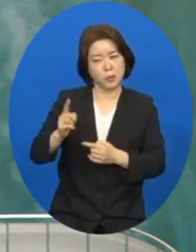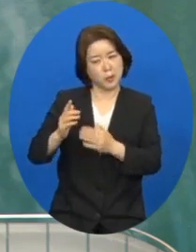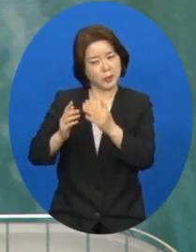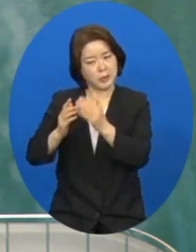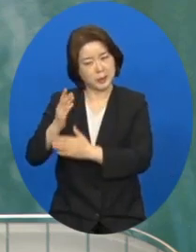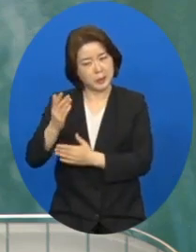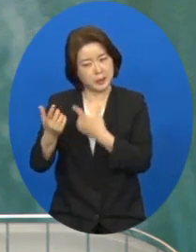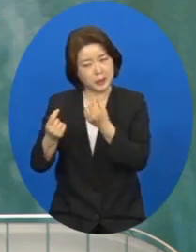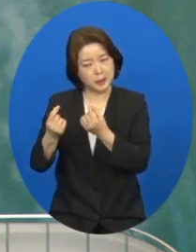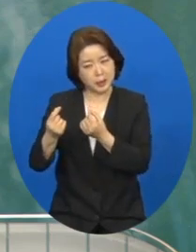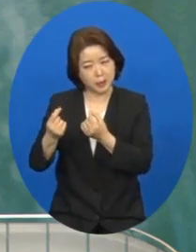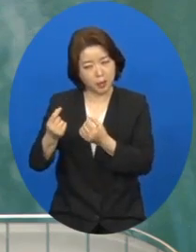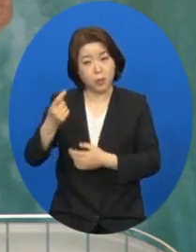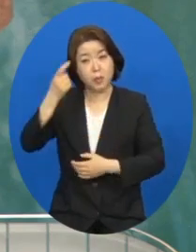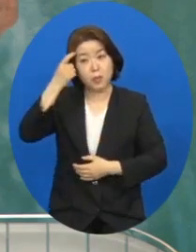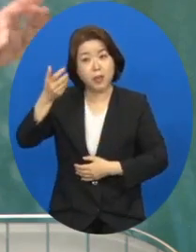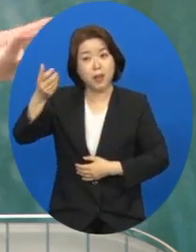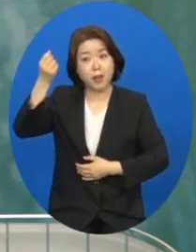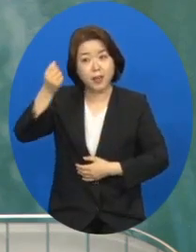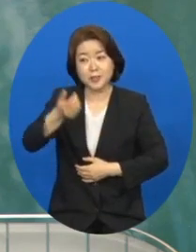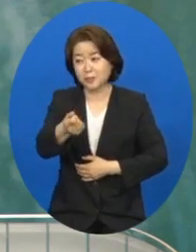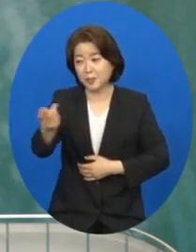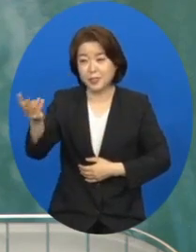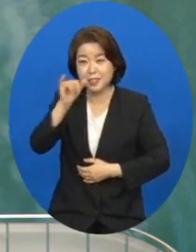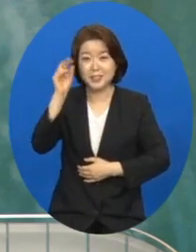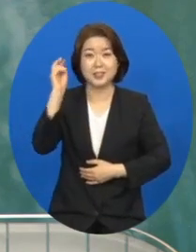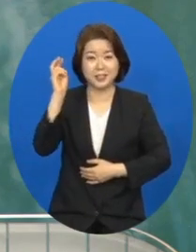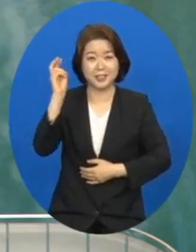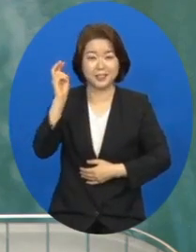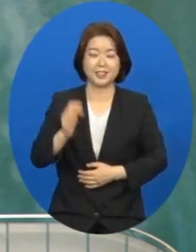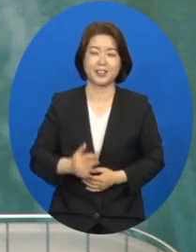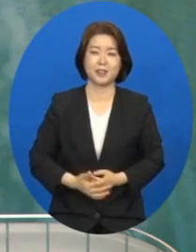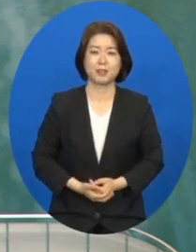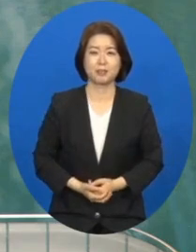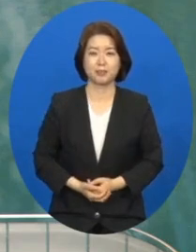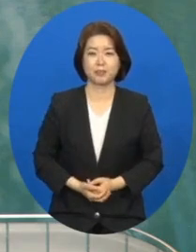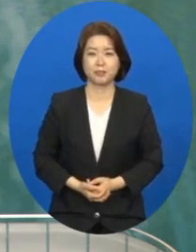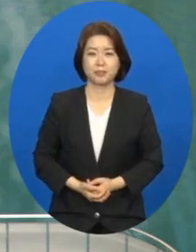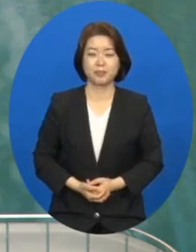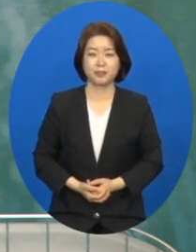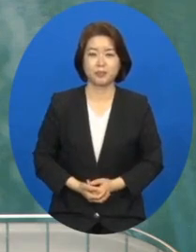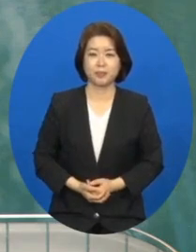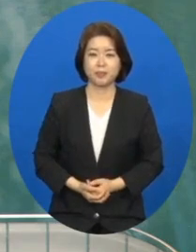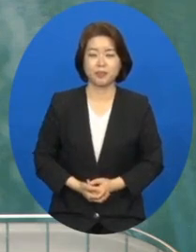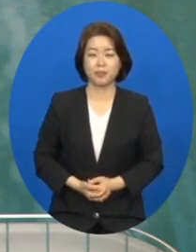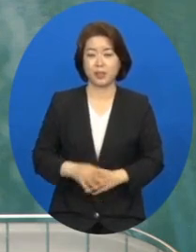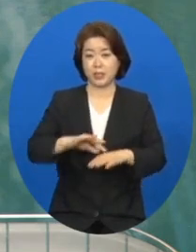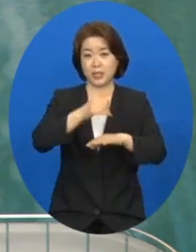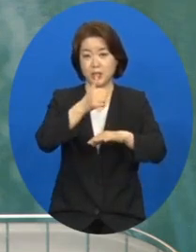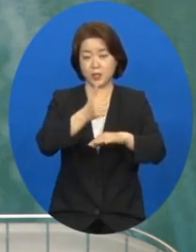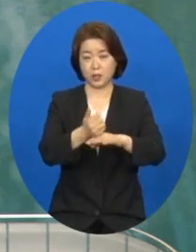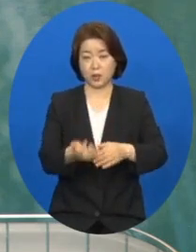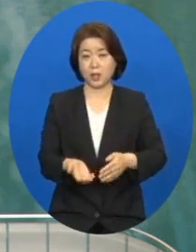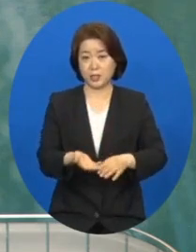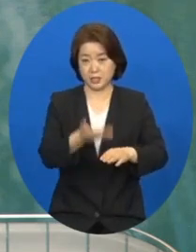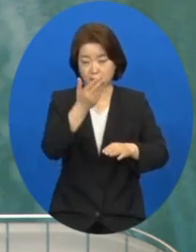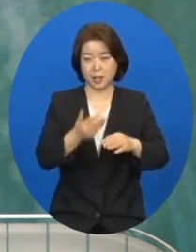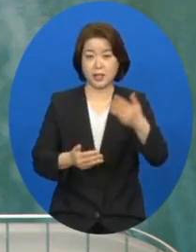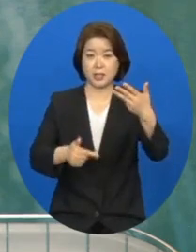지나치지 않습니까? 생각하시는 분도 있을지 모르겠어요. 열왕기상 18장에